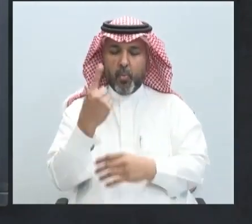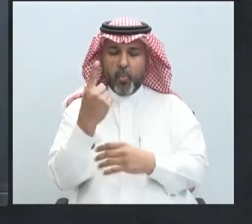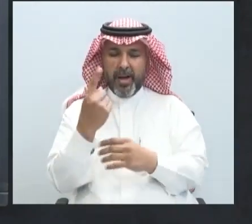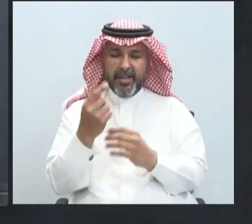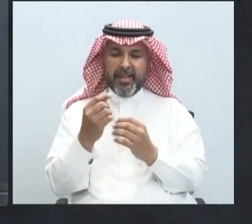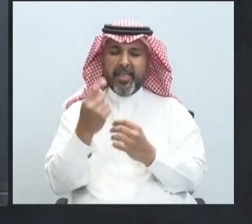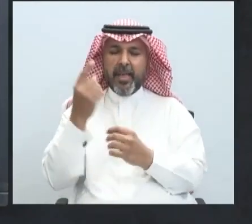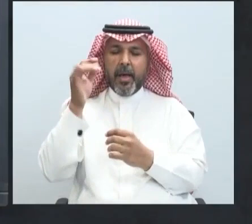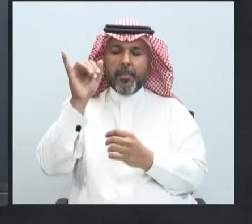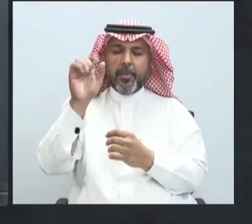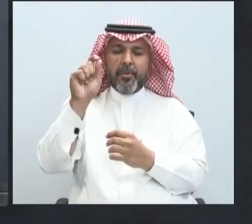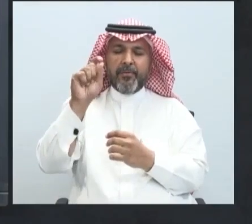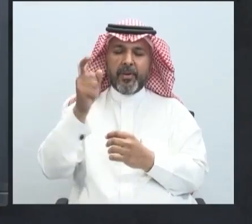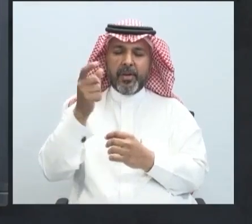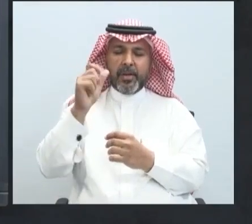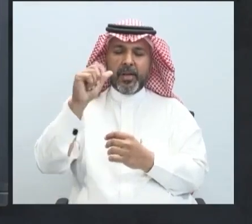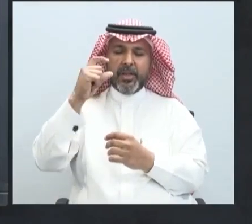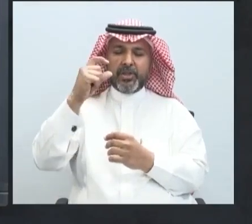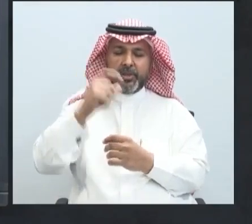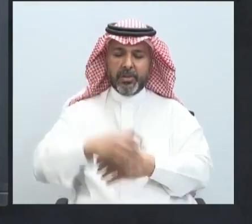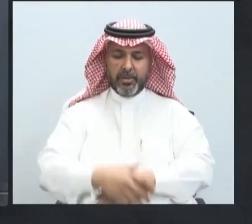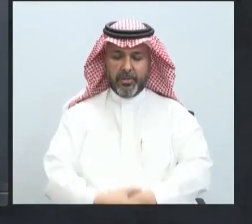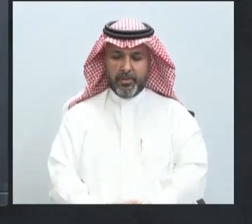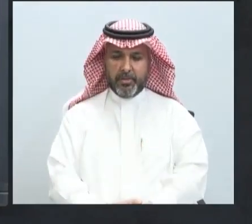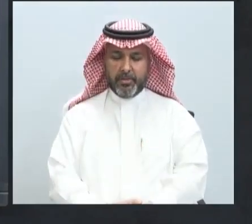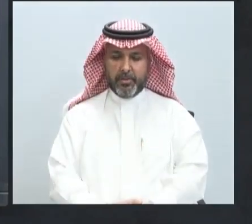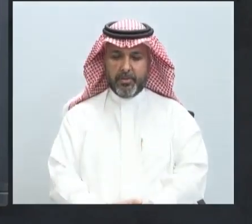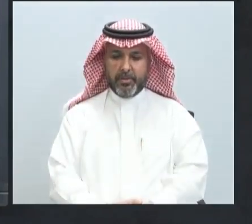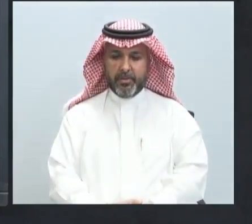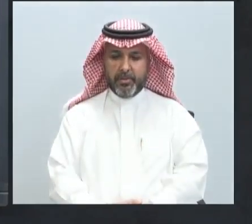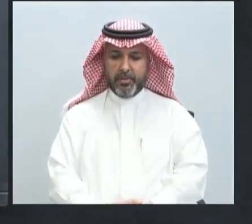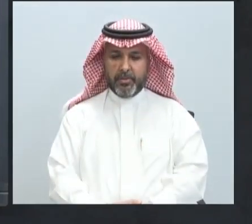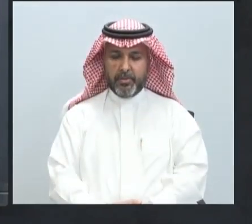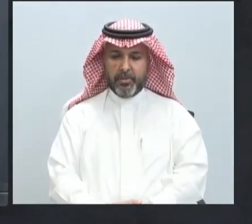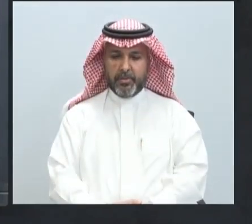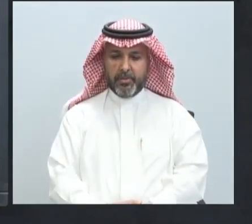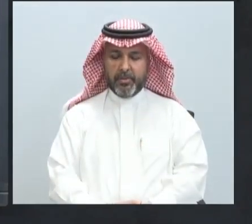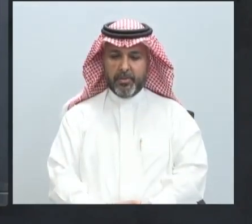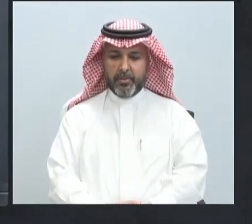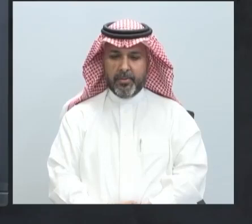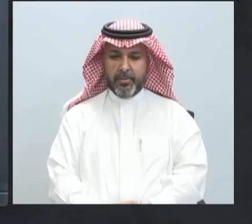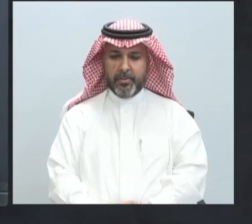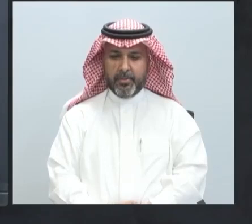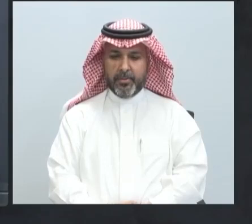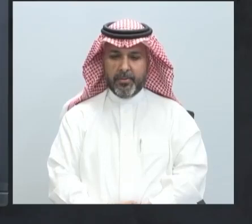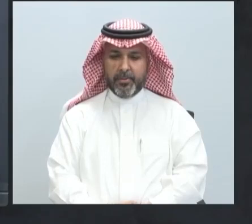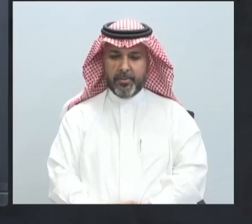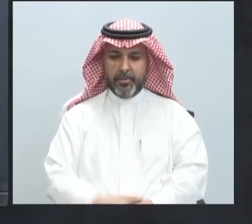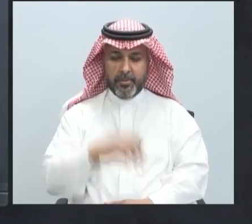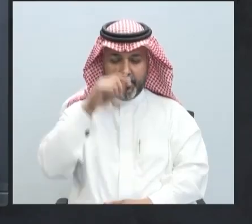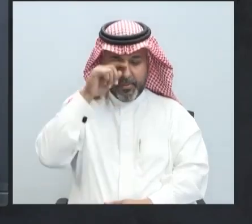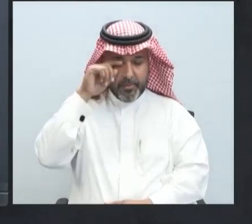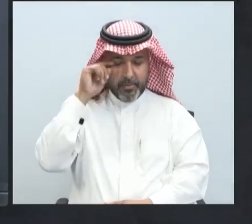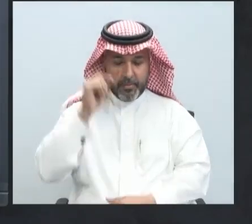كروماتيد مفرد اذا الكروموسومات التي ظهرت على شكل اكس هي عباره عن كروموسومات متضاعفه لابد ان نفهم